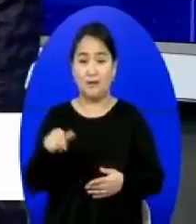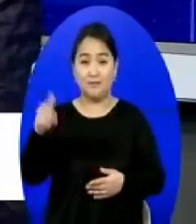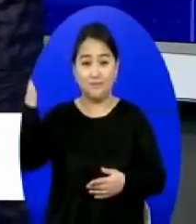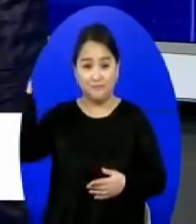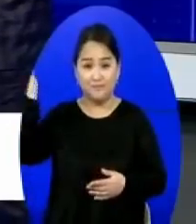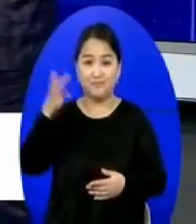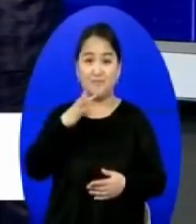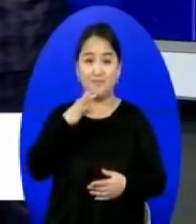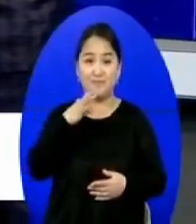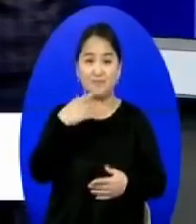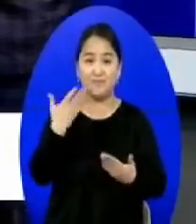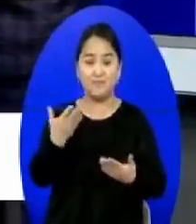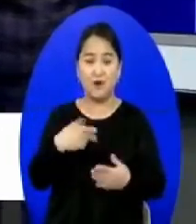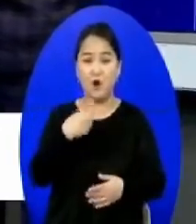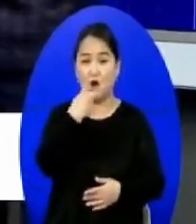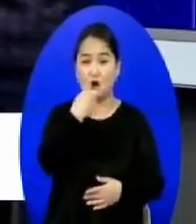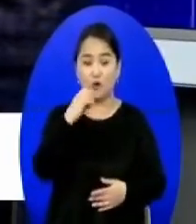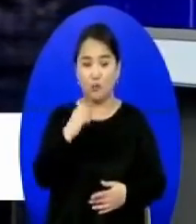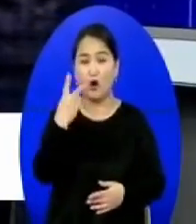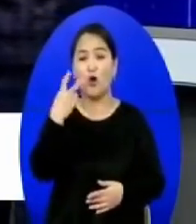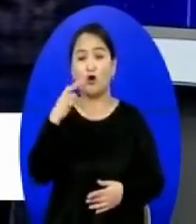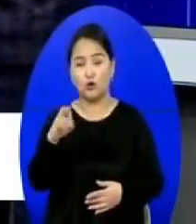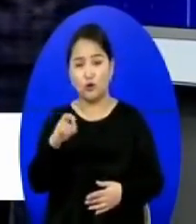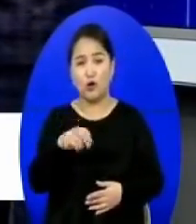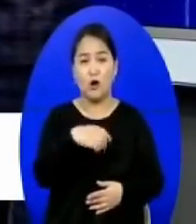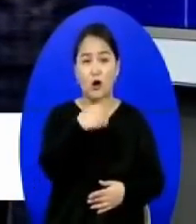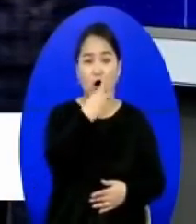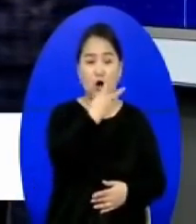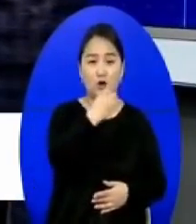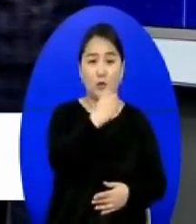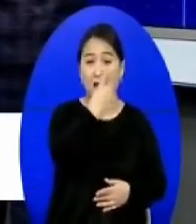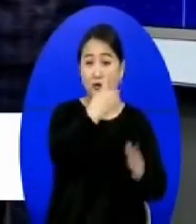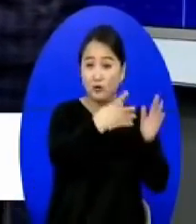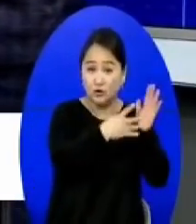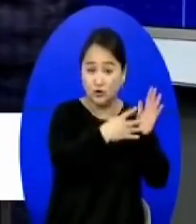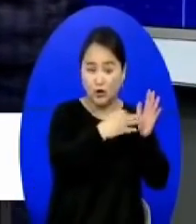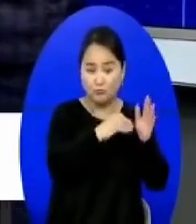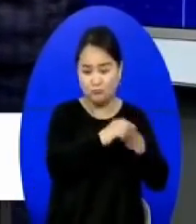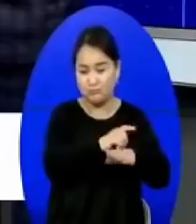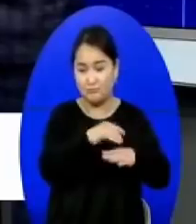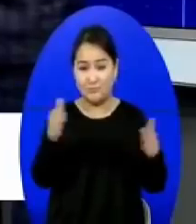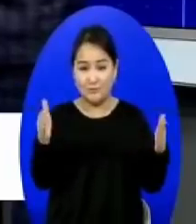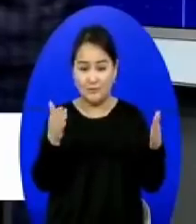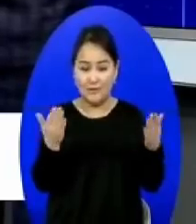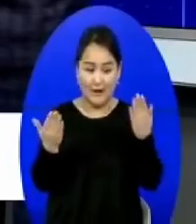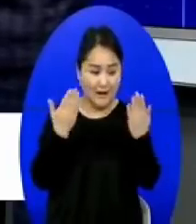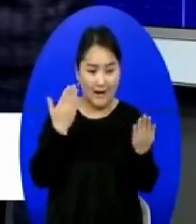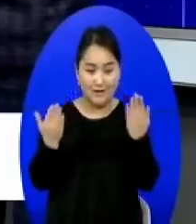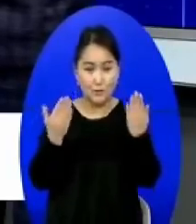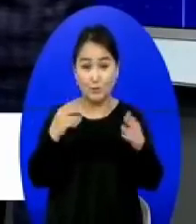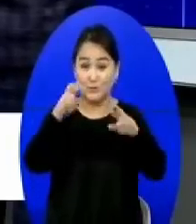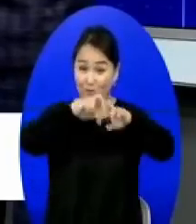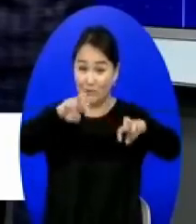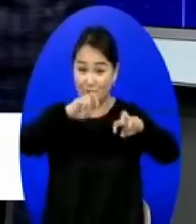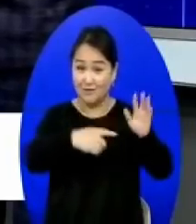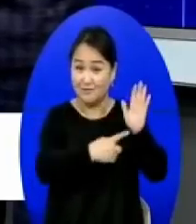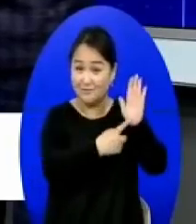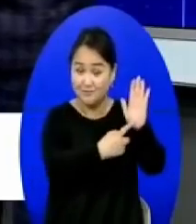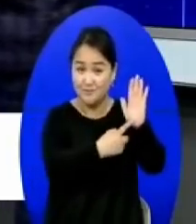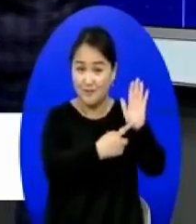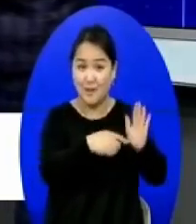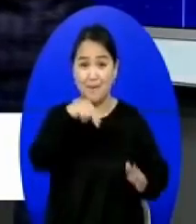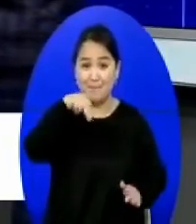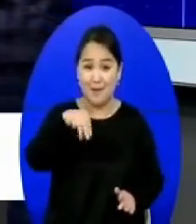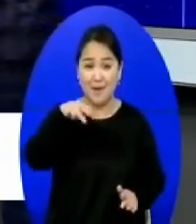энэ бол 2020 болон 2019 оны 2 дугаар сарын 17-23 оны өдрийн одоо яг нэ харьцуулсан судалгаа байна. За PM10 тоосон